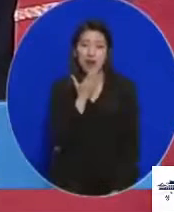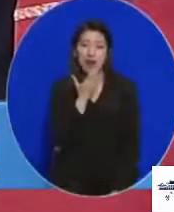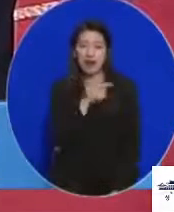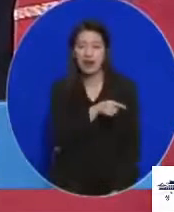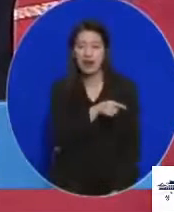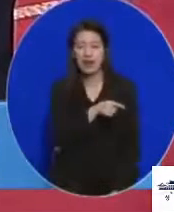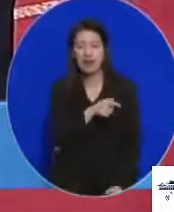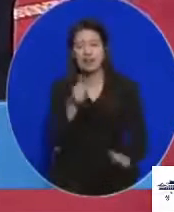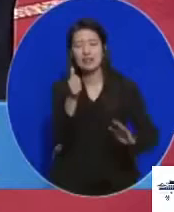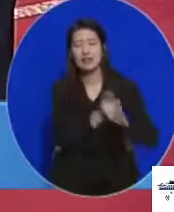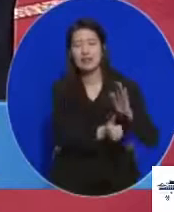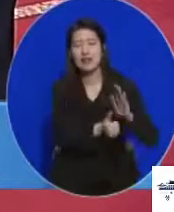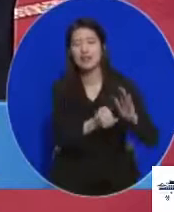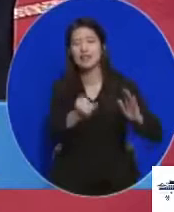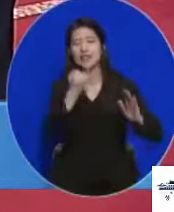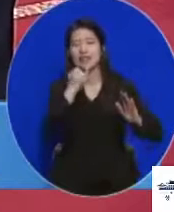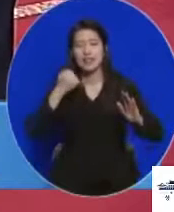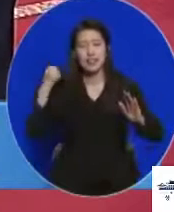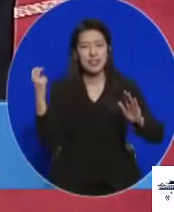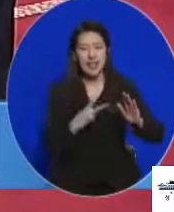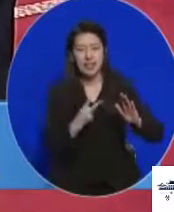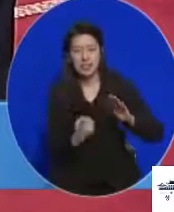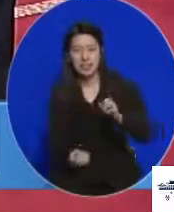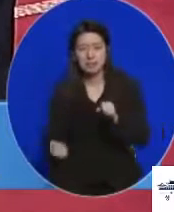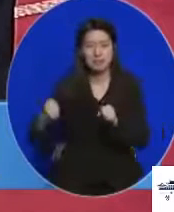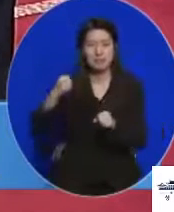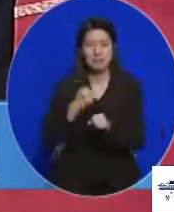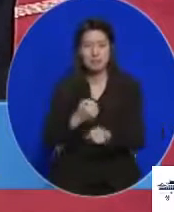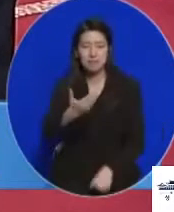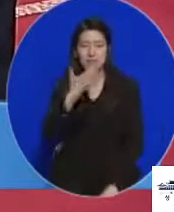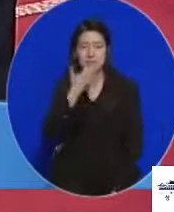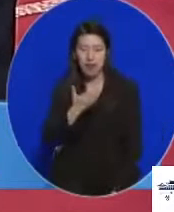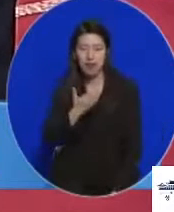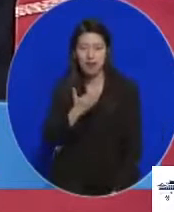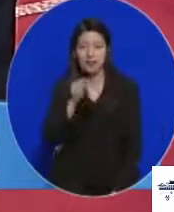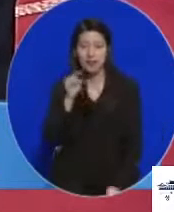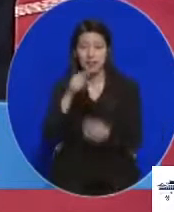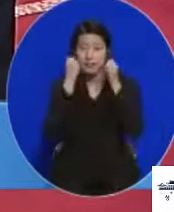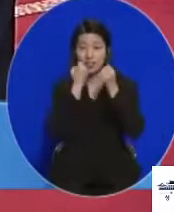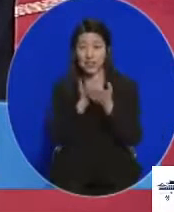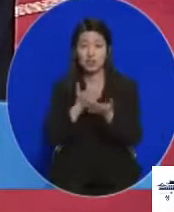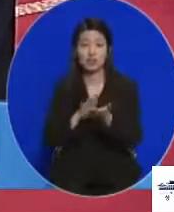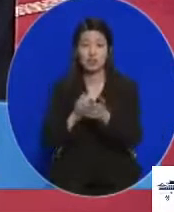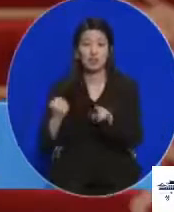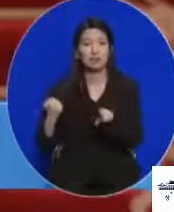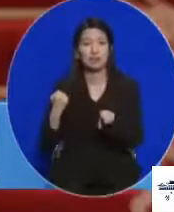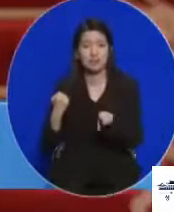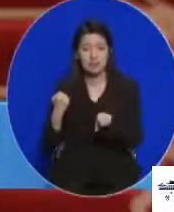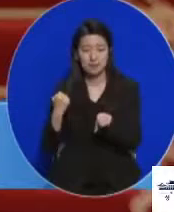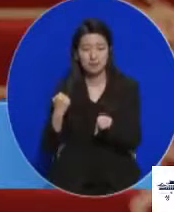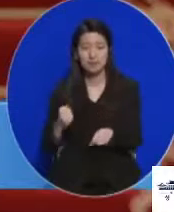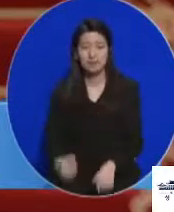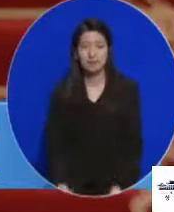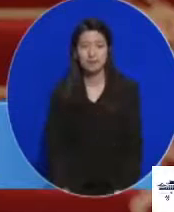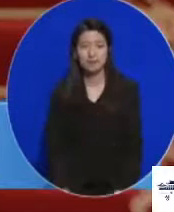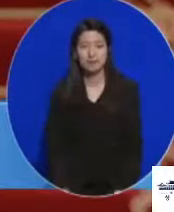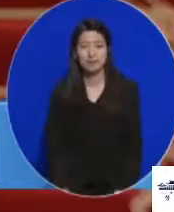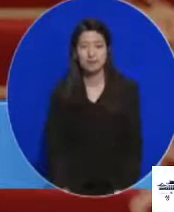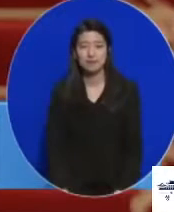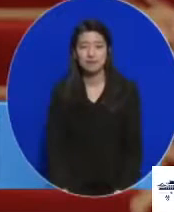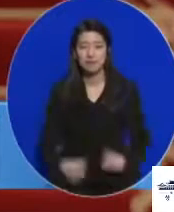다시 일어설 수 있다는 용기로 혁신의 힘이 강해질 주소입니다 우리는